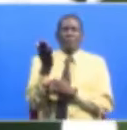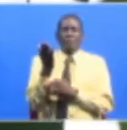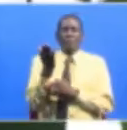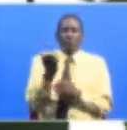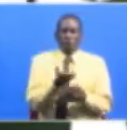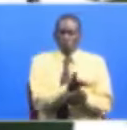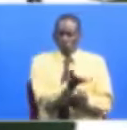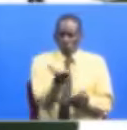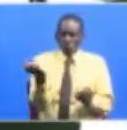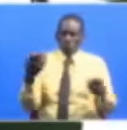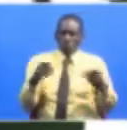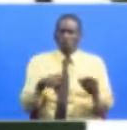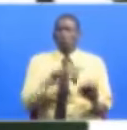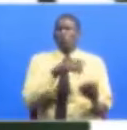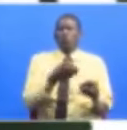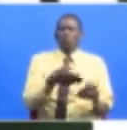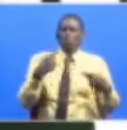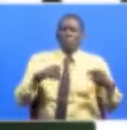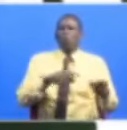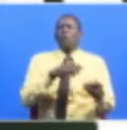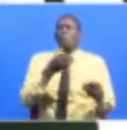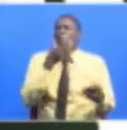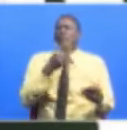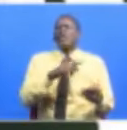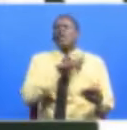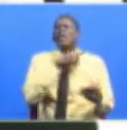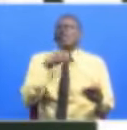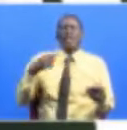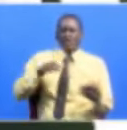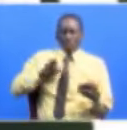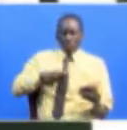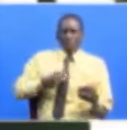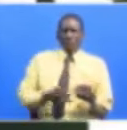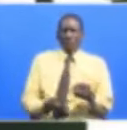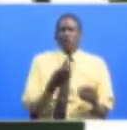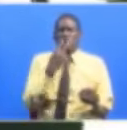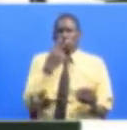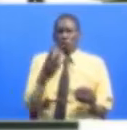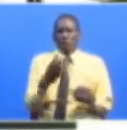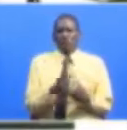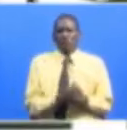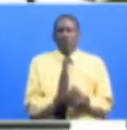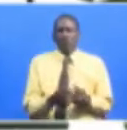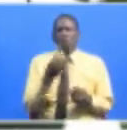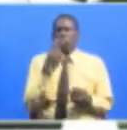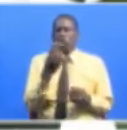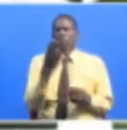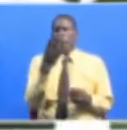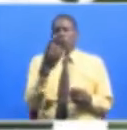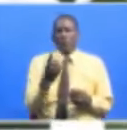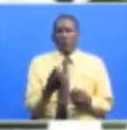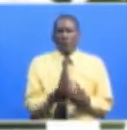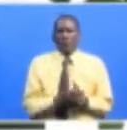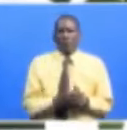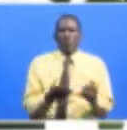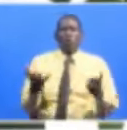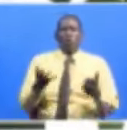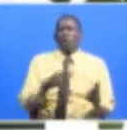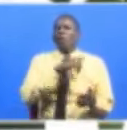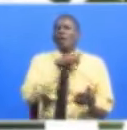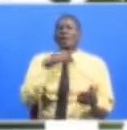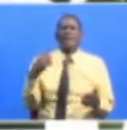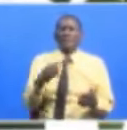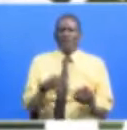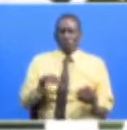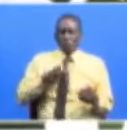wale amba wanu wana Wake wae ni 200 Visa HIV 5241 amba wame wana